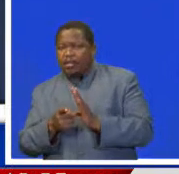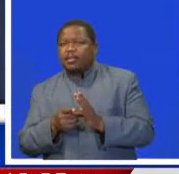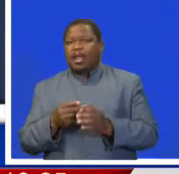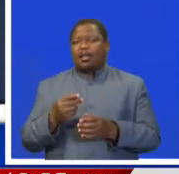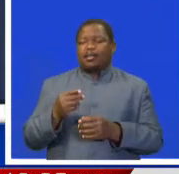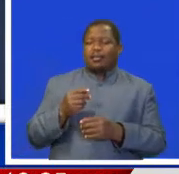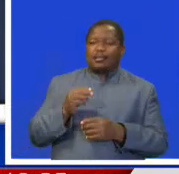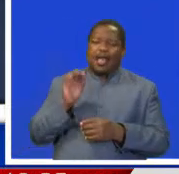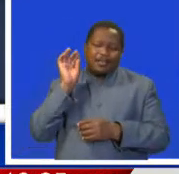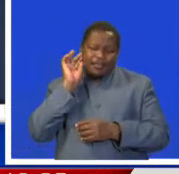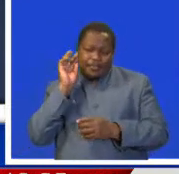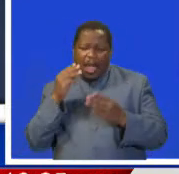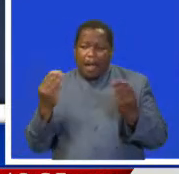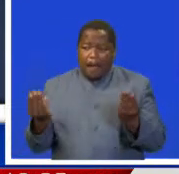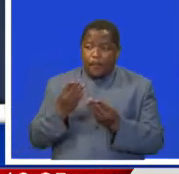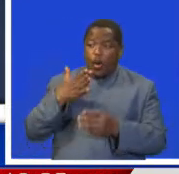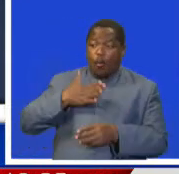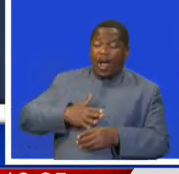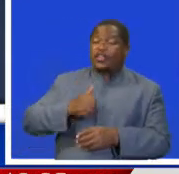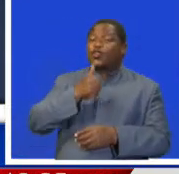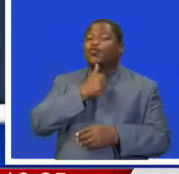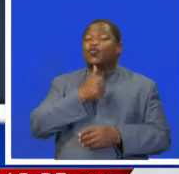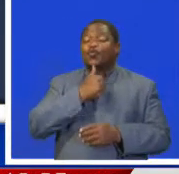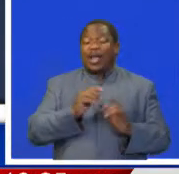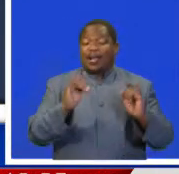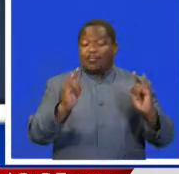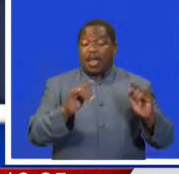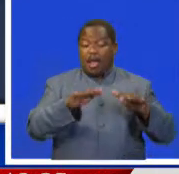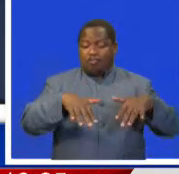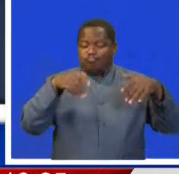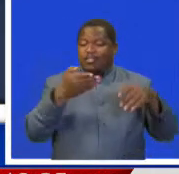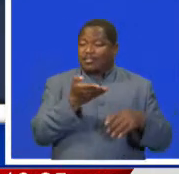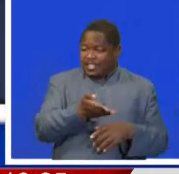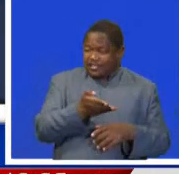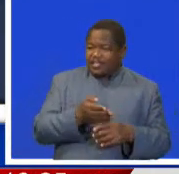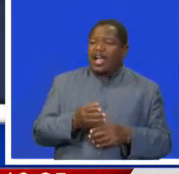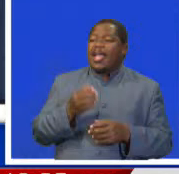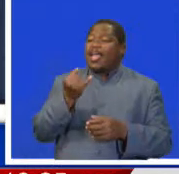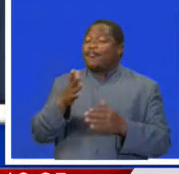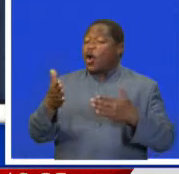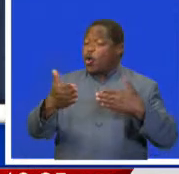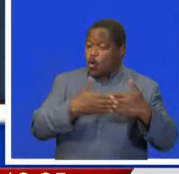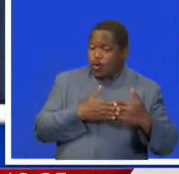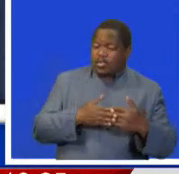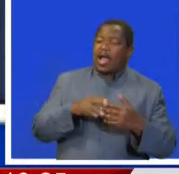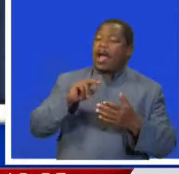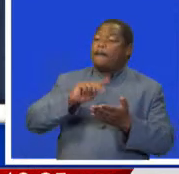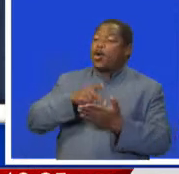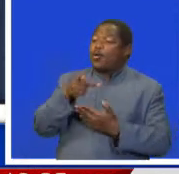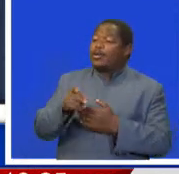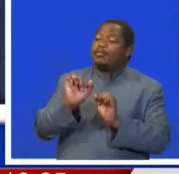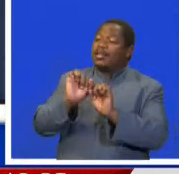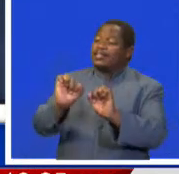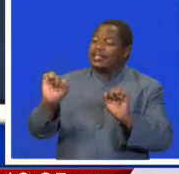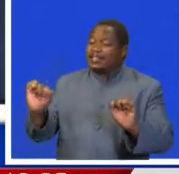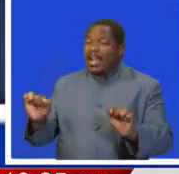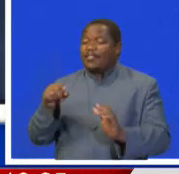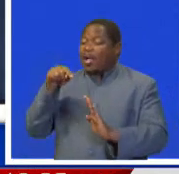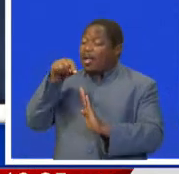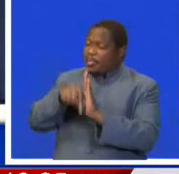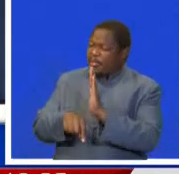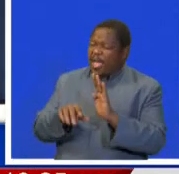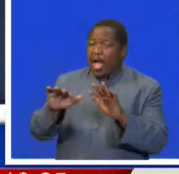ngokuthi nasesivala le stadium kodaba affecta kanganani etinhlelweni tabo njengoba sadivele ukuthi tinkundla